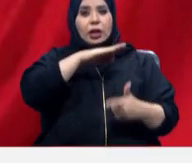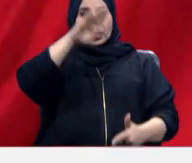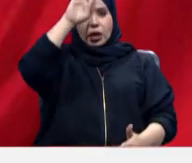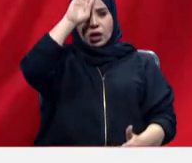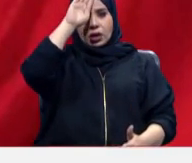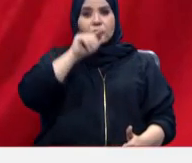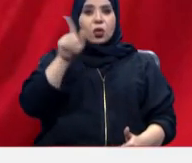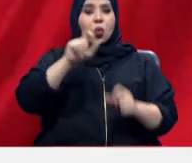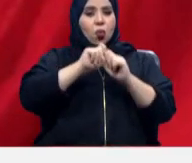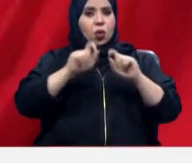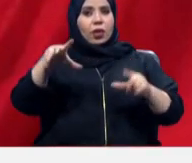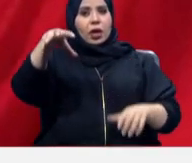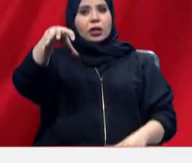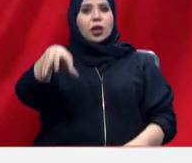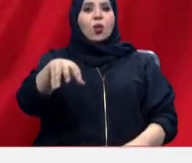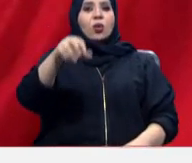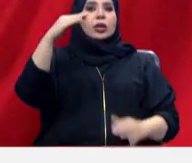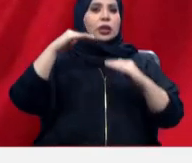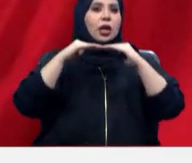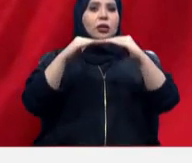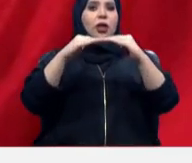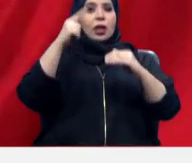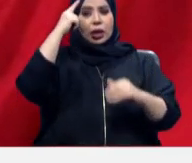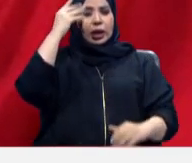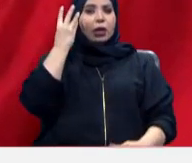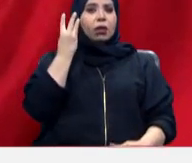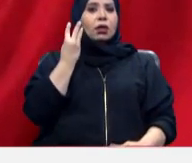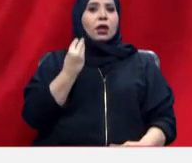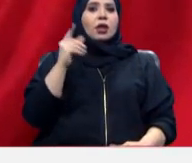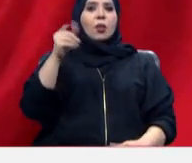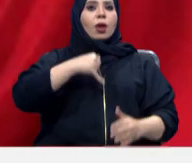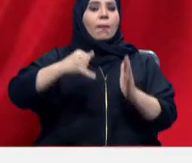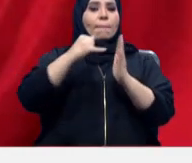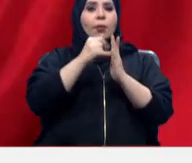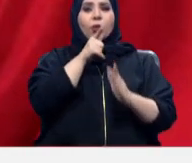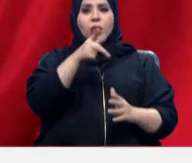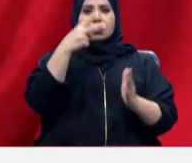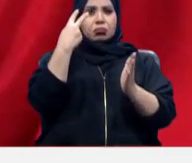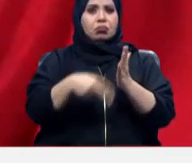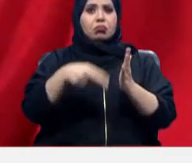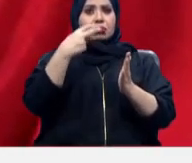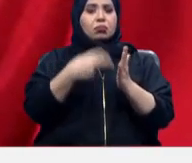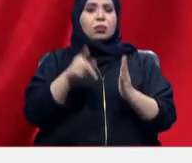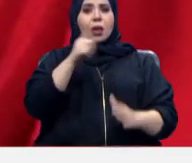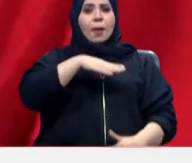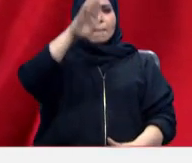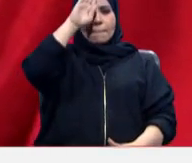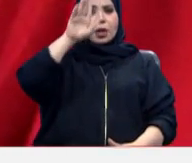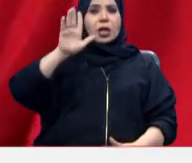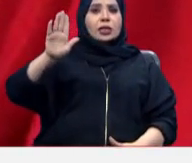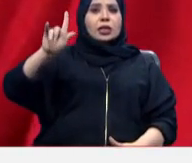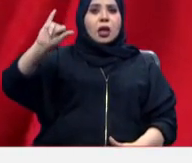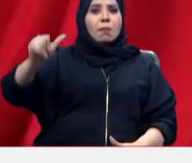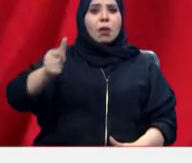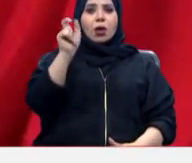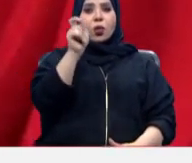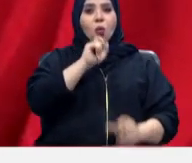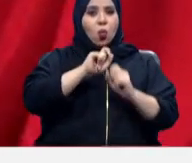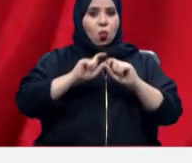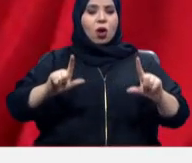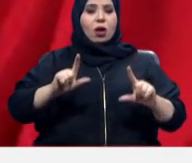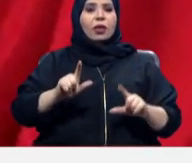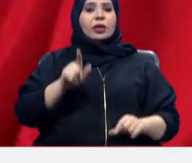ستبقى دولة العدالة والقيم والمبادئ، مشيدة بالقرارات التي اتخذها الملك سلمان بن عبد العزيز التي تؤكد أن